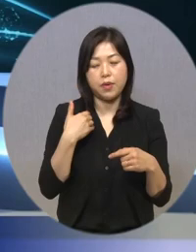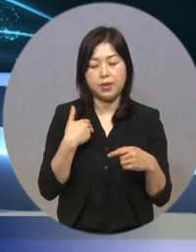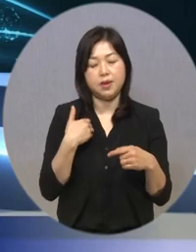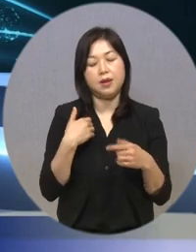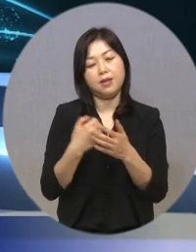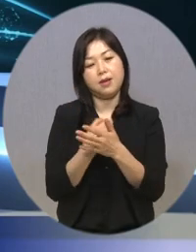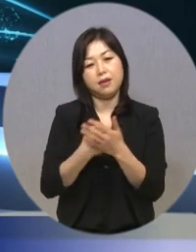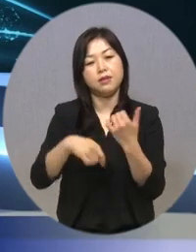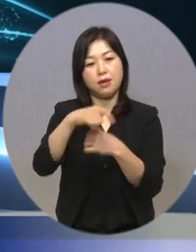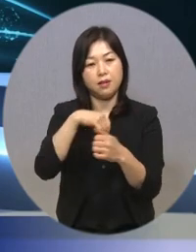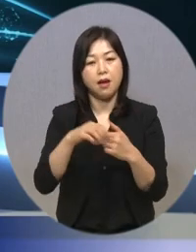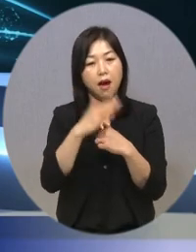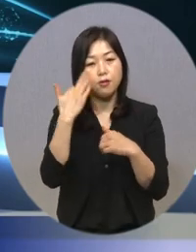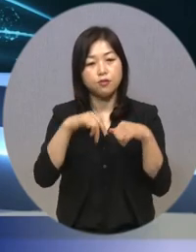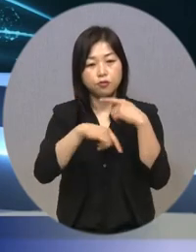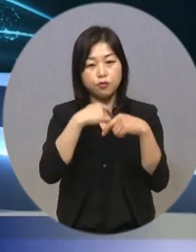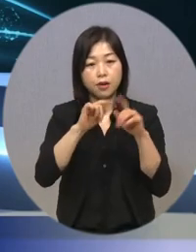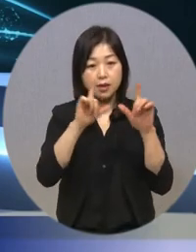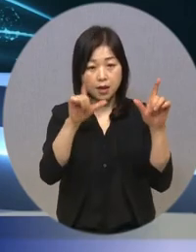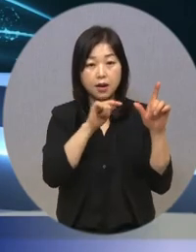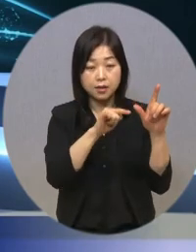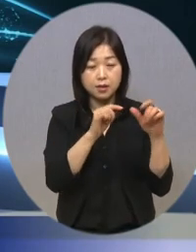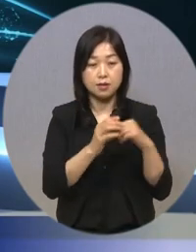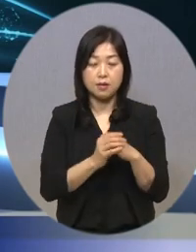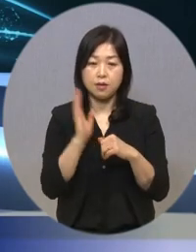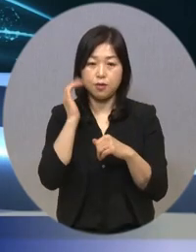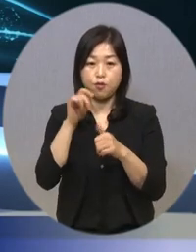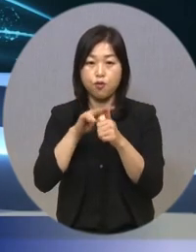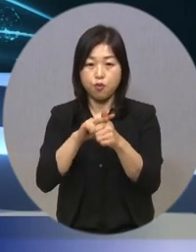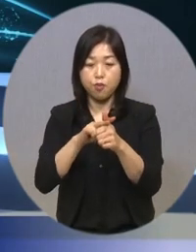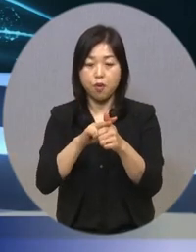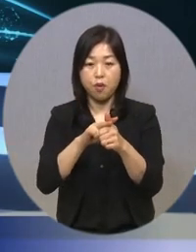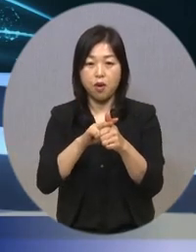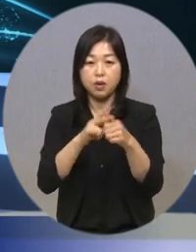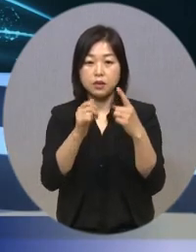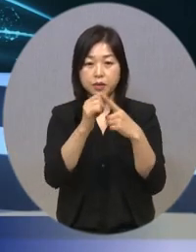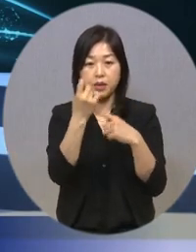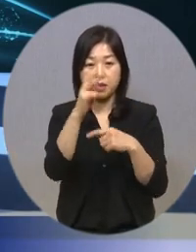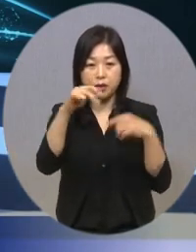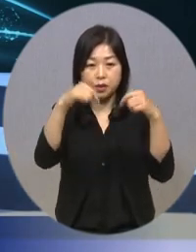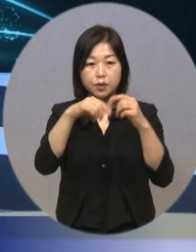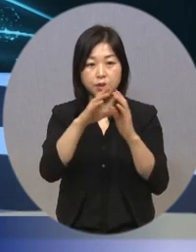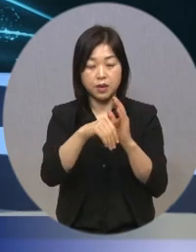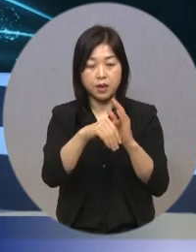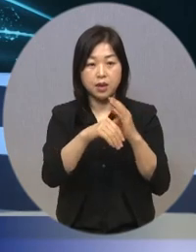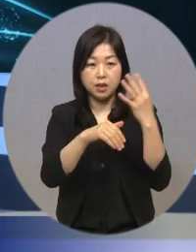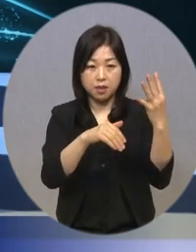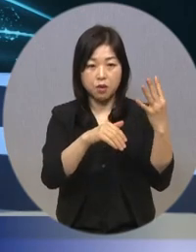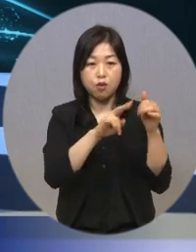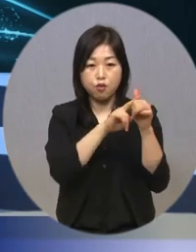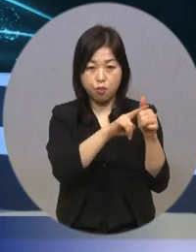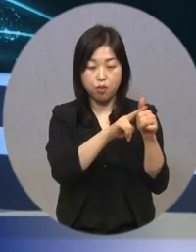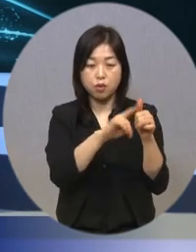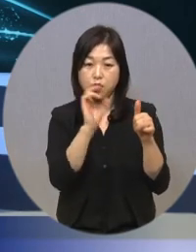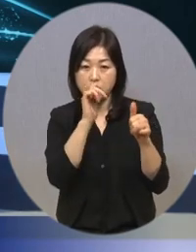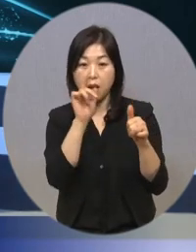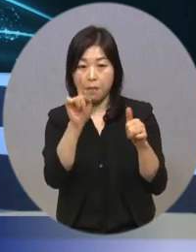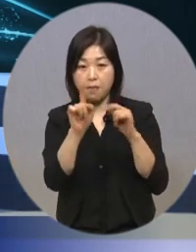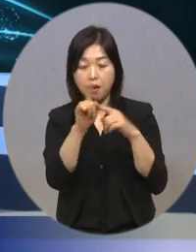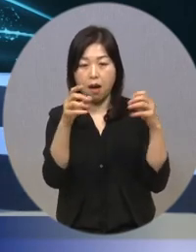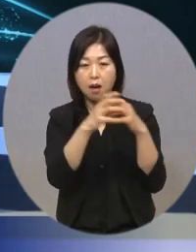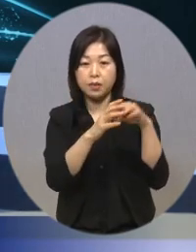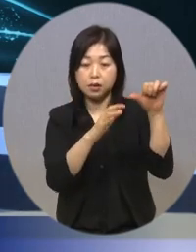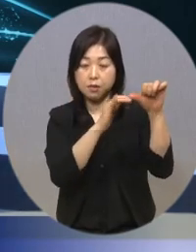현실입니다. 한국 수어의 날이었던 대선 후보들의 첫 TV 토론에서도 4명의 후보와 1명의 사회자까지